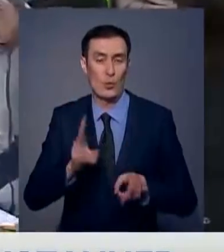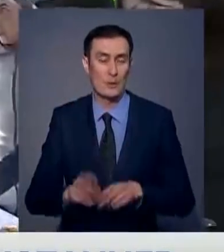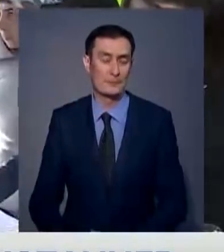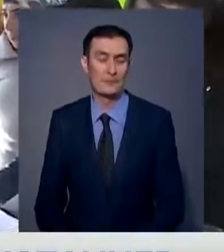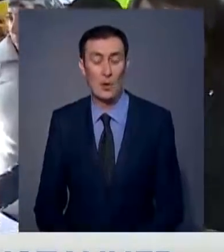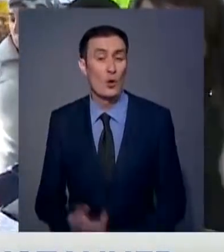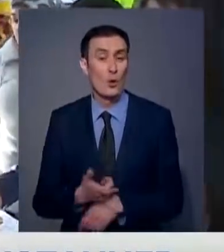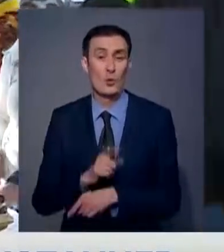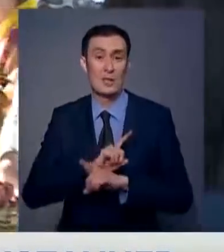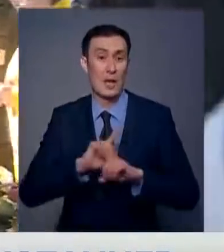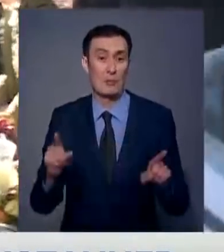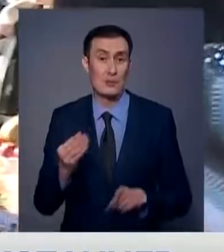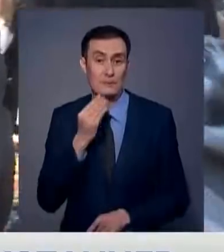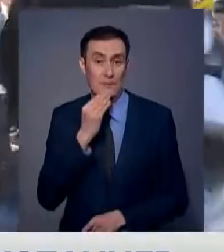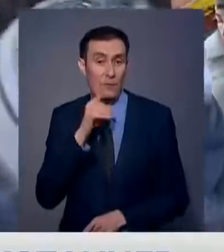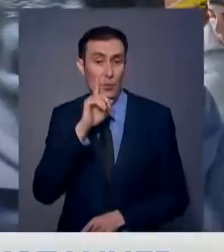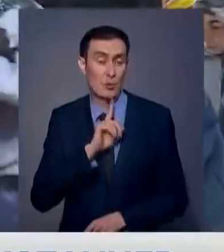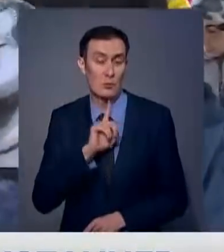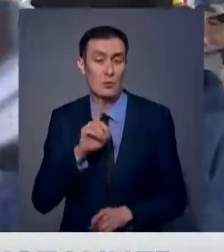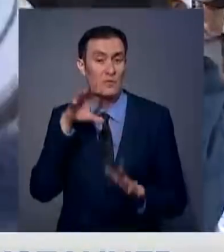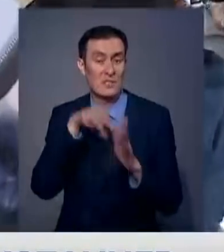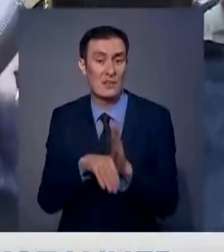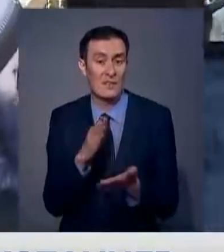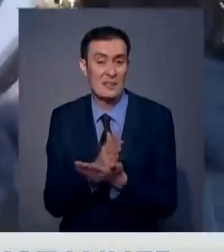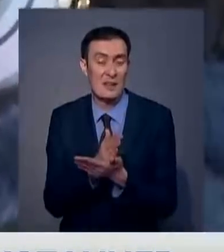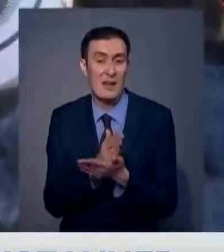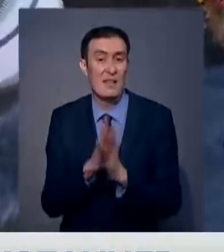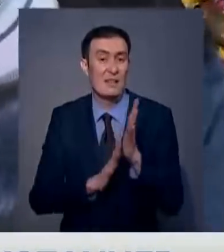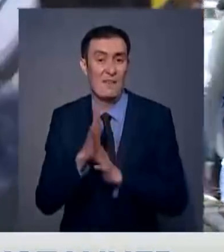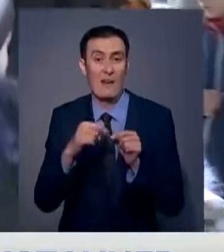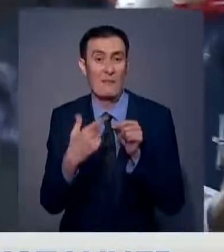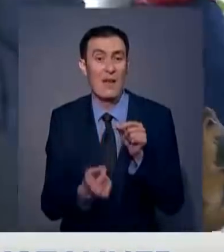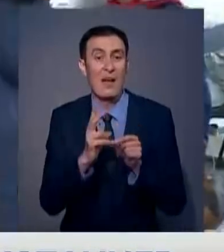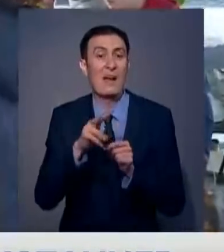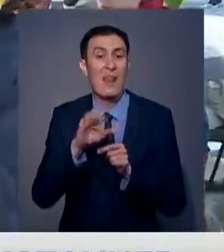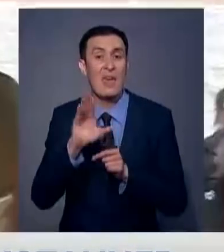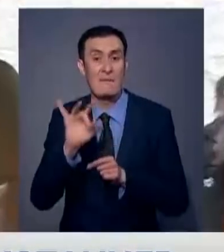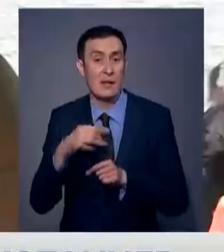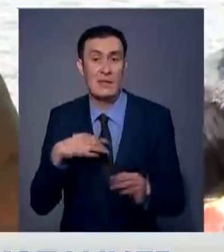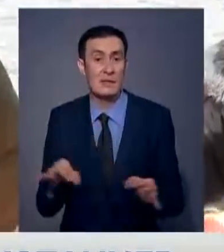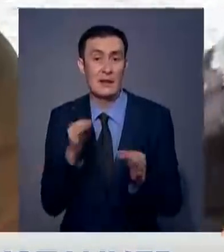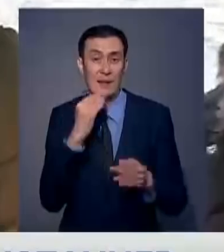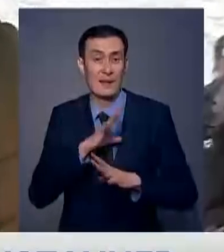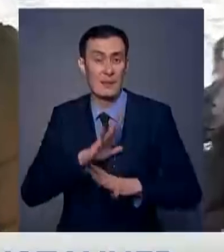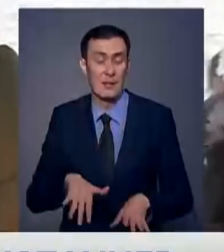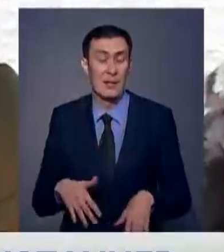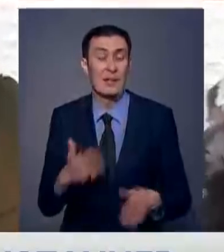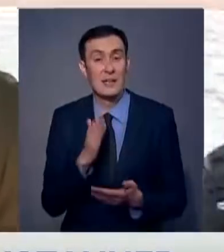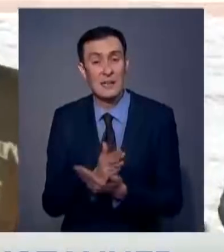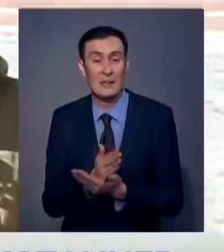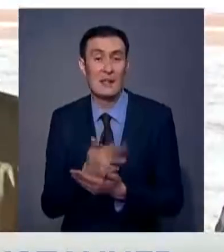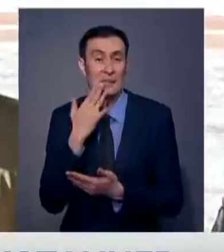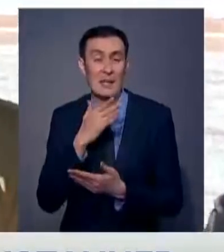Очень необычный вкус, потому что состав внутри клевер. Я никогда раньше не пробовал клевер. Есть национальный